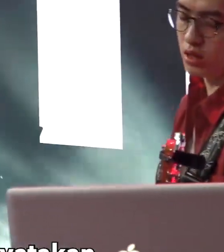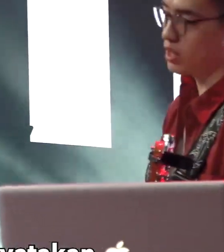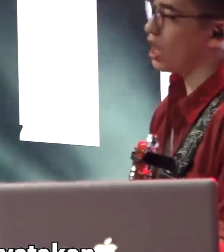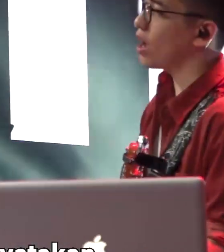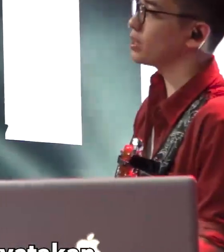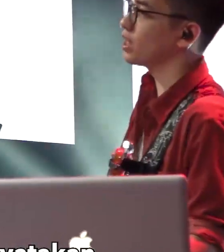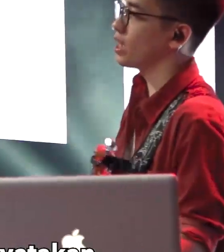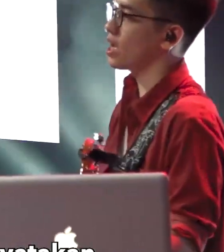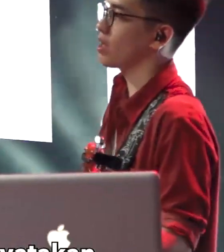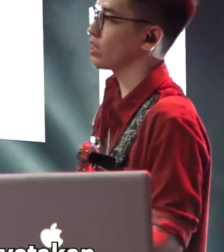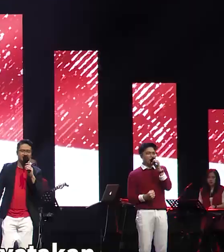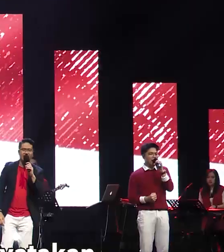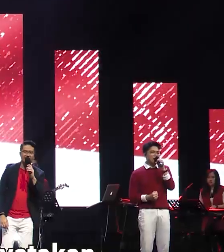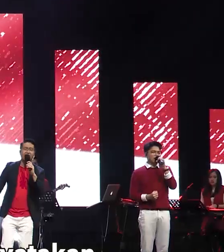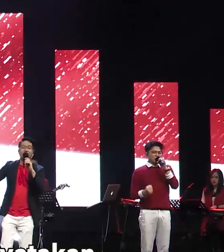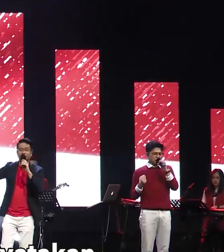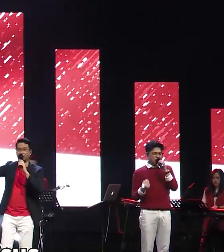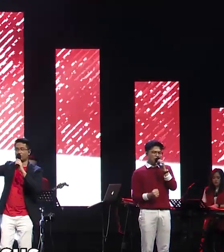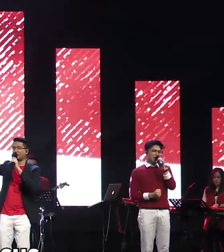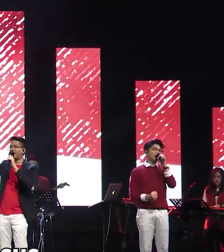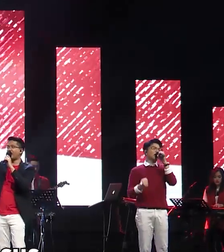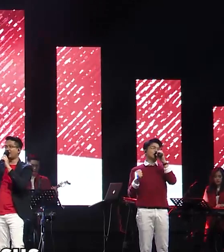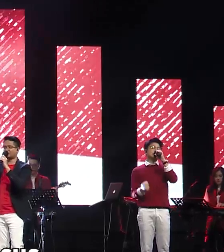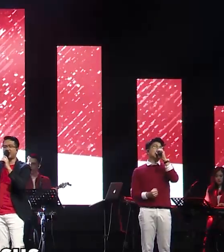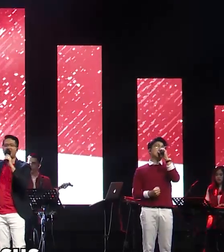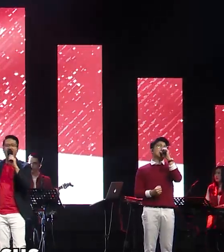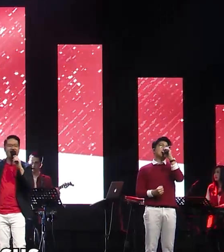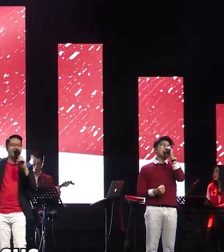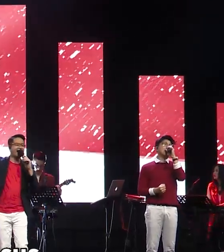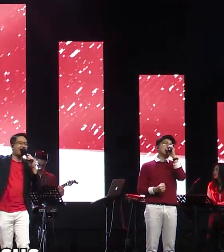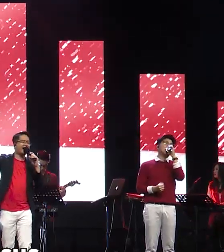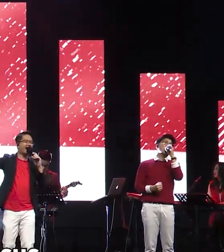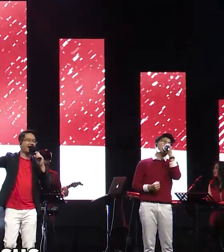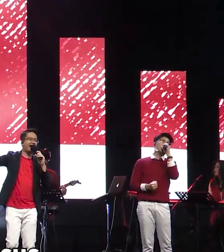serukan, kami nyatakan Indonesia